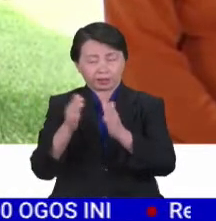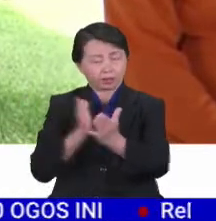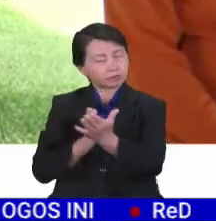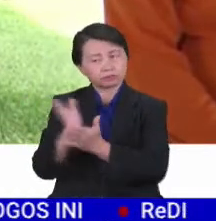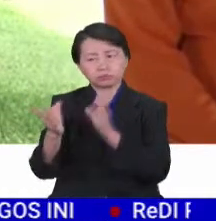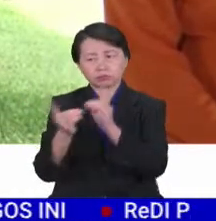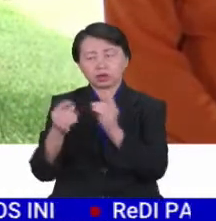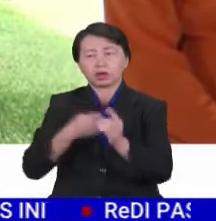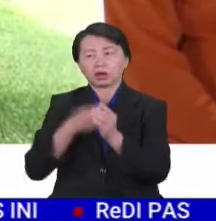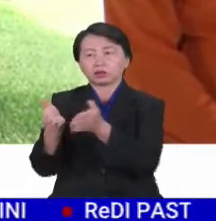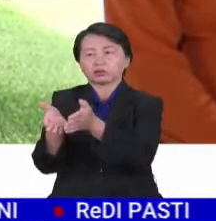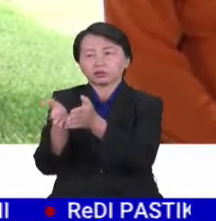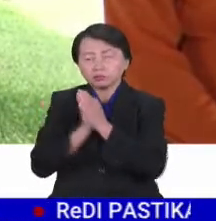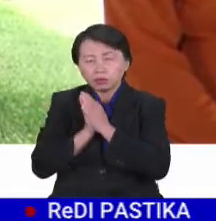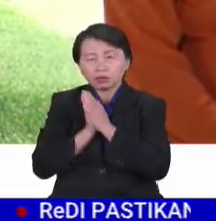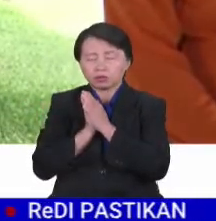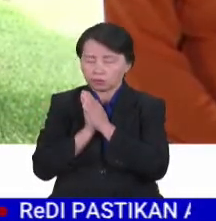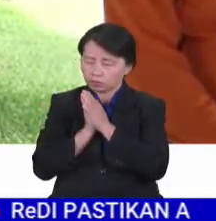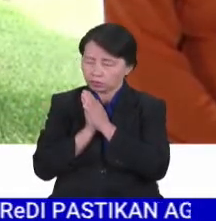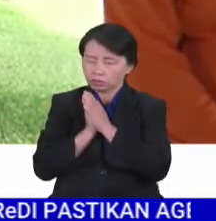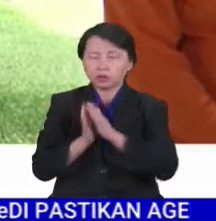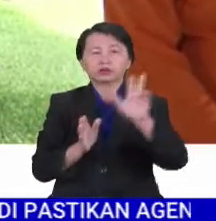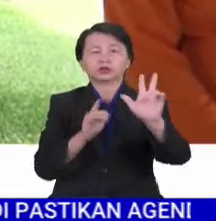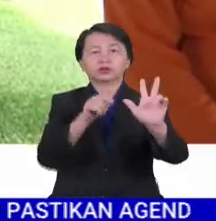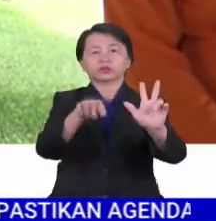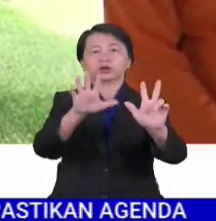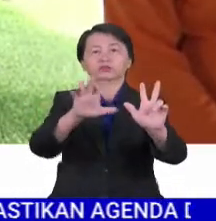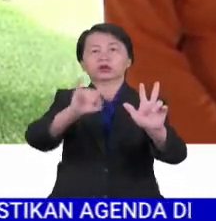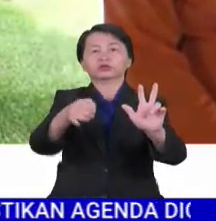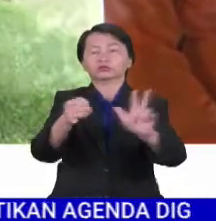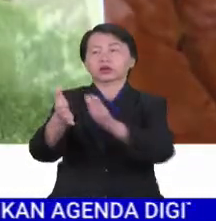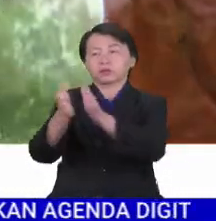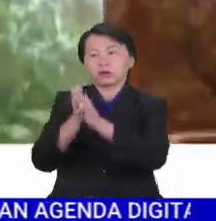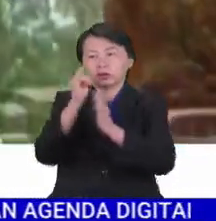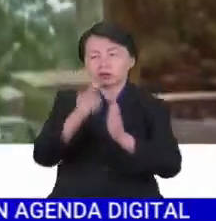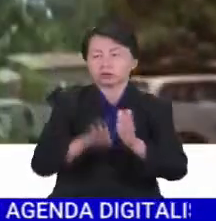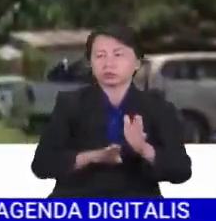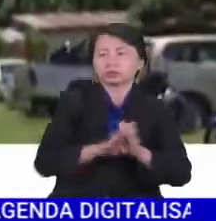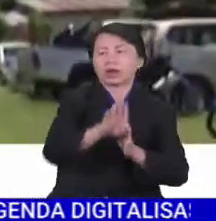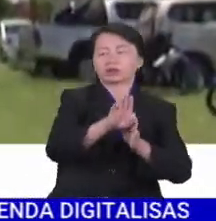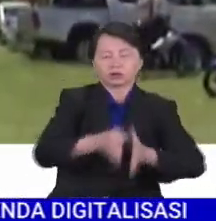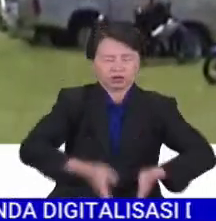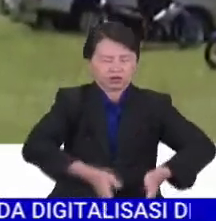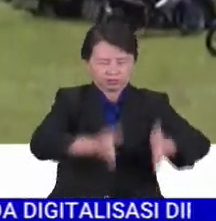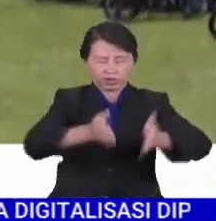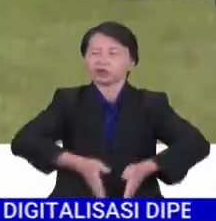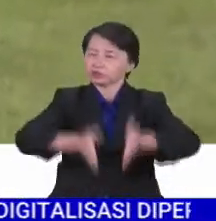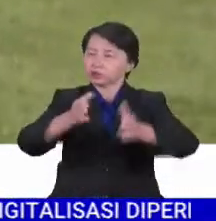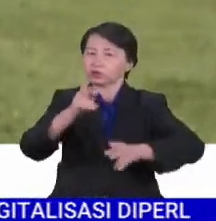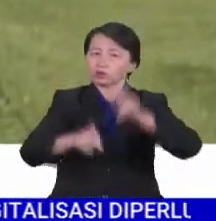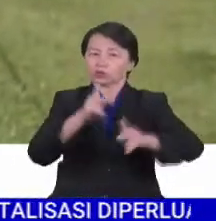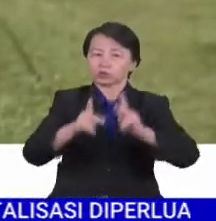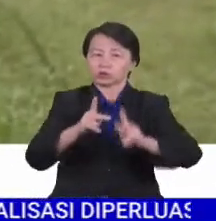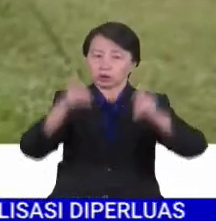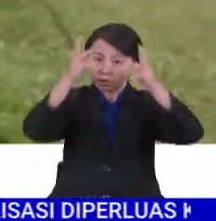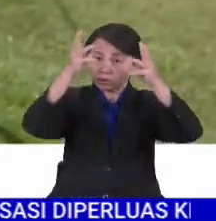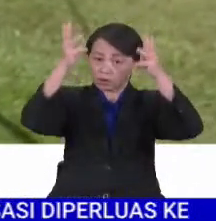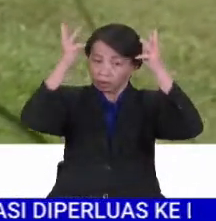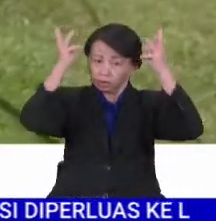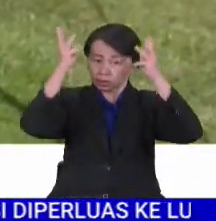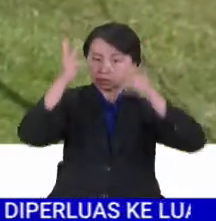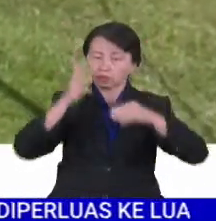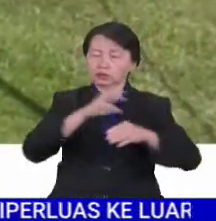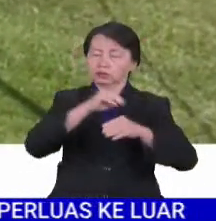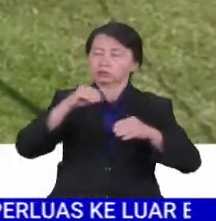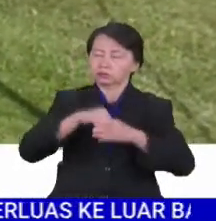telah memohon sejumlah hampir 3.5 juta untuk pembangunan jalan-jalan kampung di perkampungan orang asli. Ini